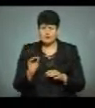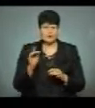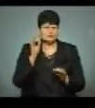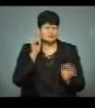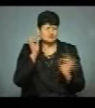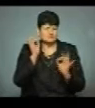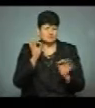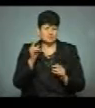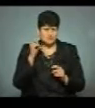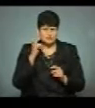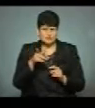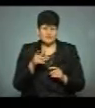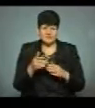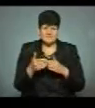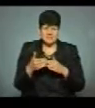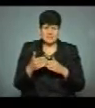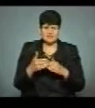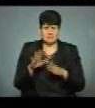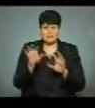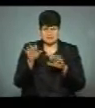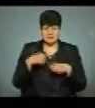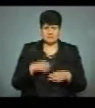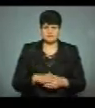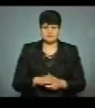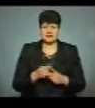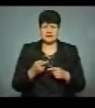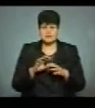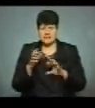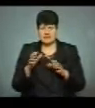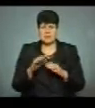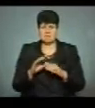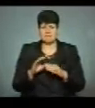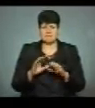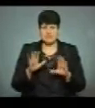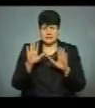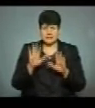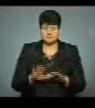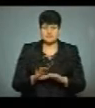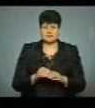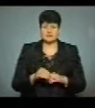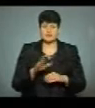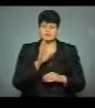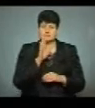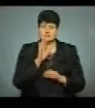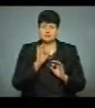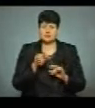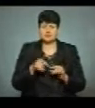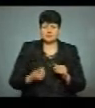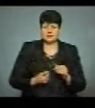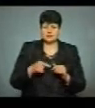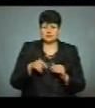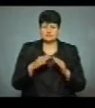вже має відстати в найближчим часом, то ми її будемо знімати. Цеглу, плитку. Наталія Богдан розповіла, що живе в цьому